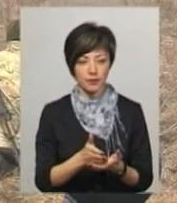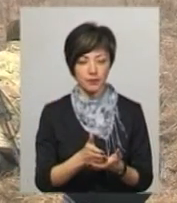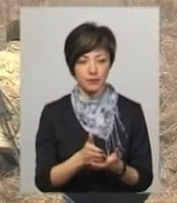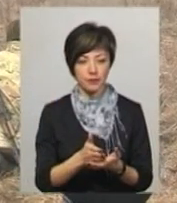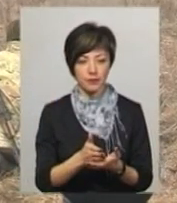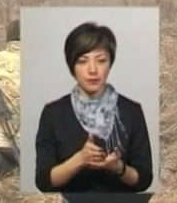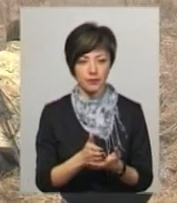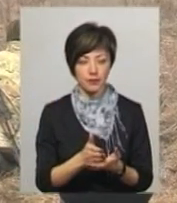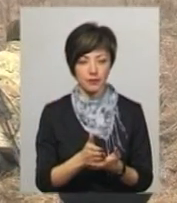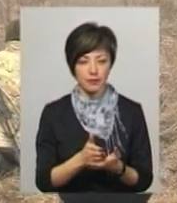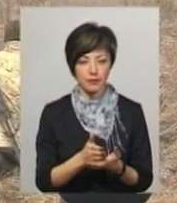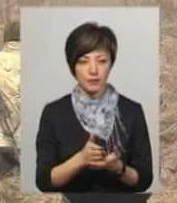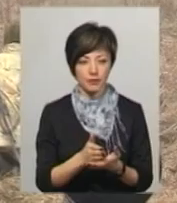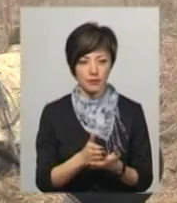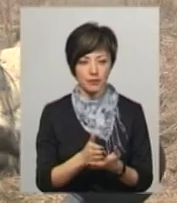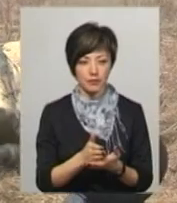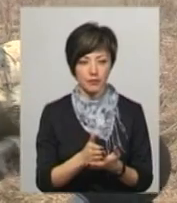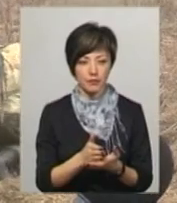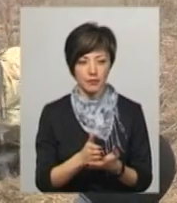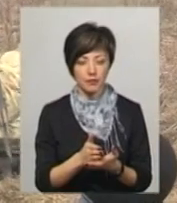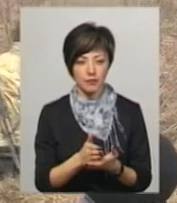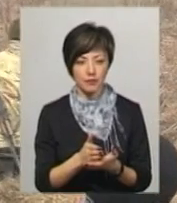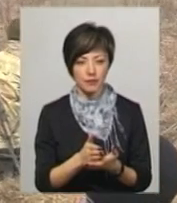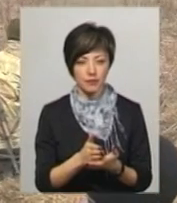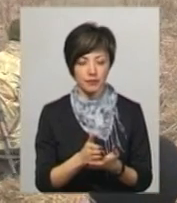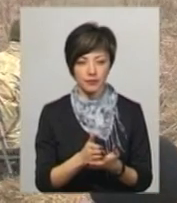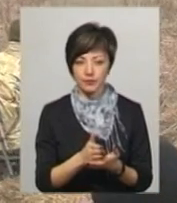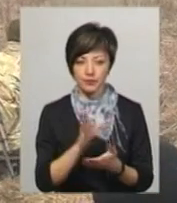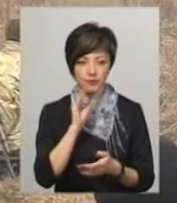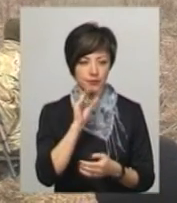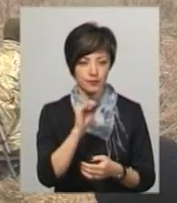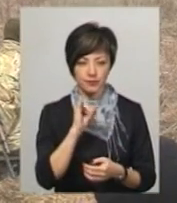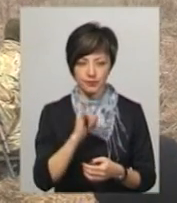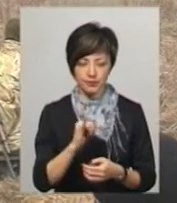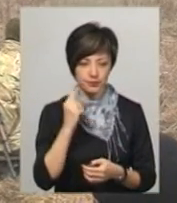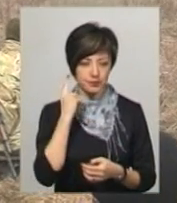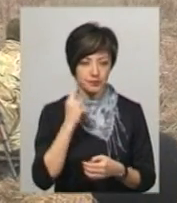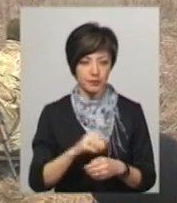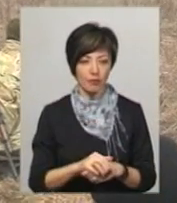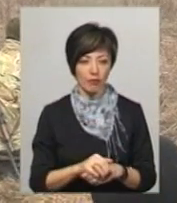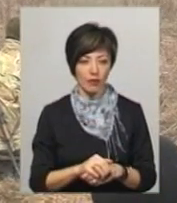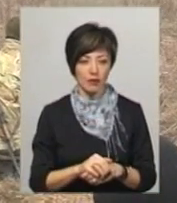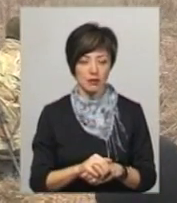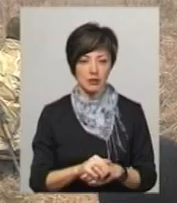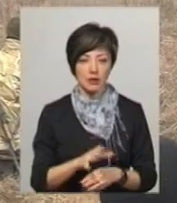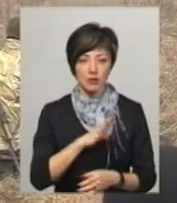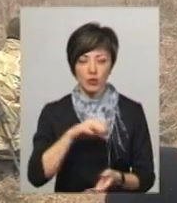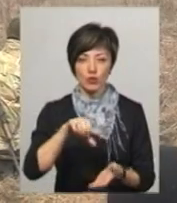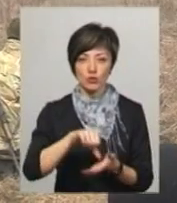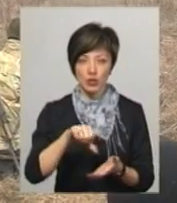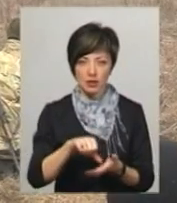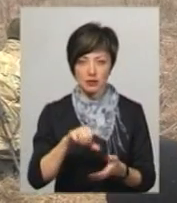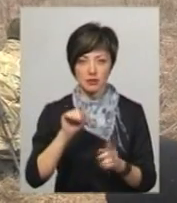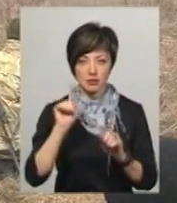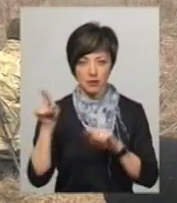одна з групи була проведена ООС, і з певністю